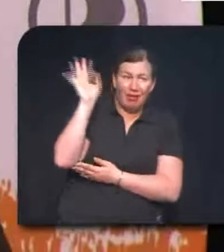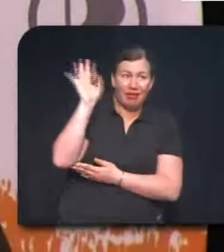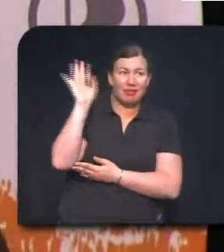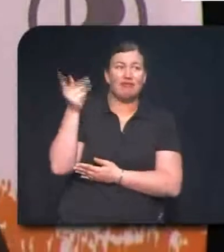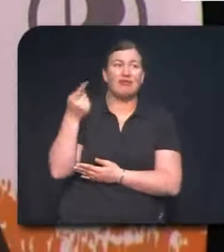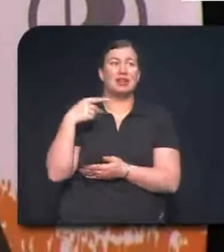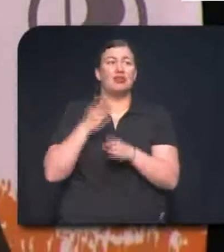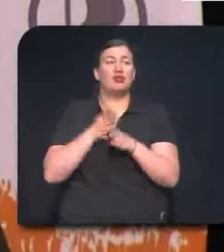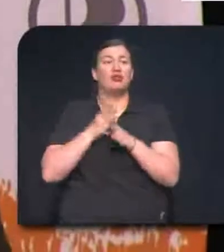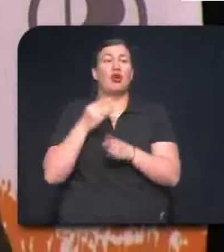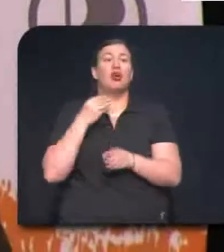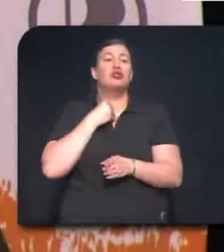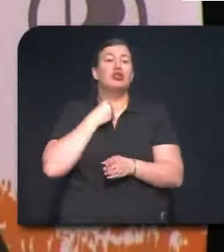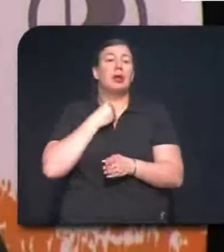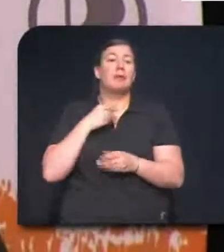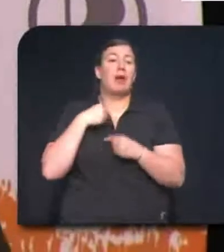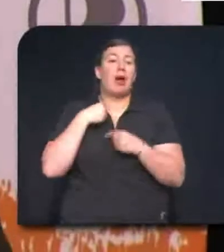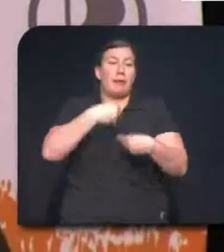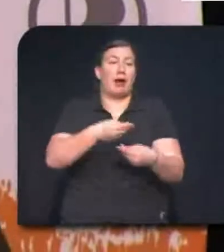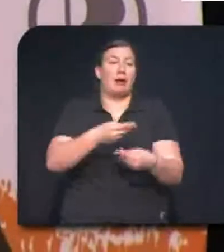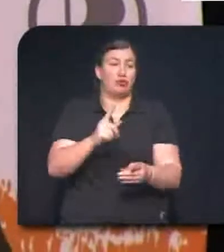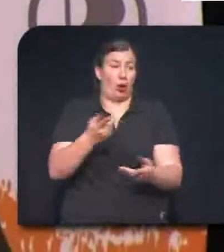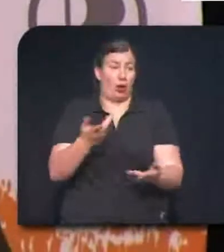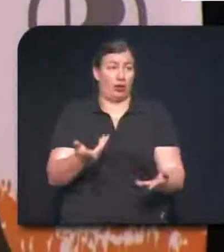stattfinden oder stattfinden sollen